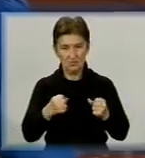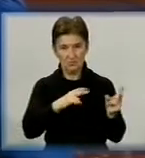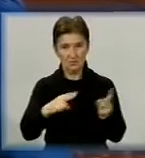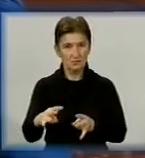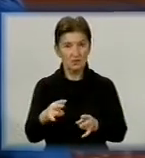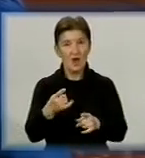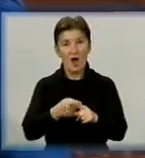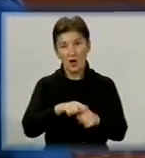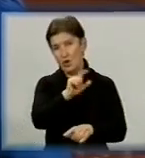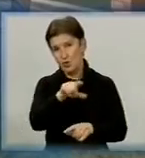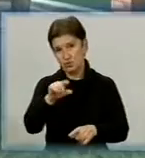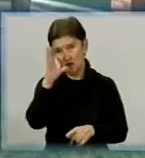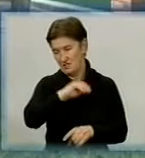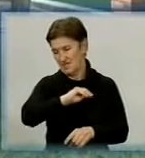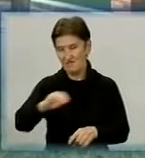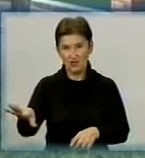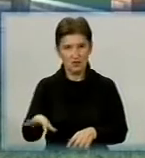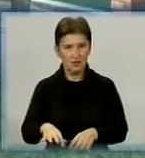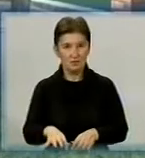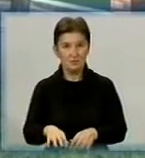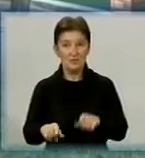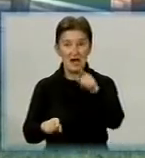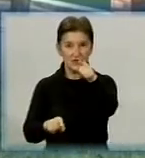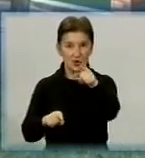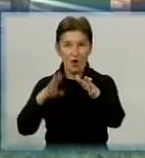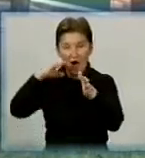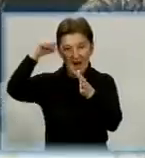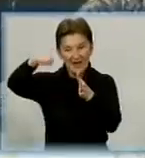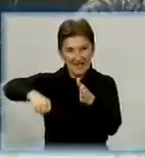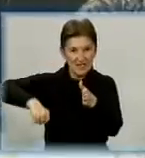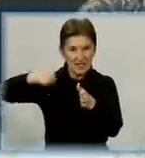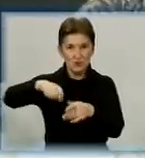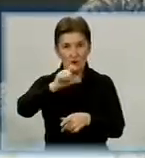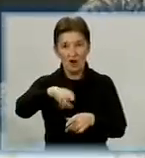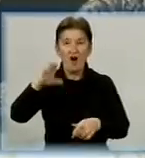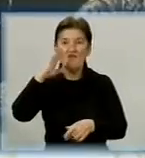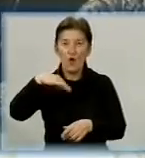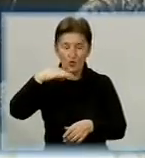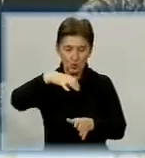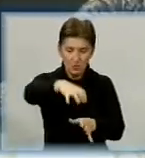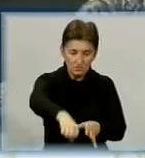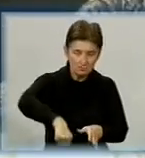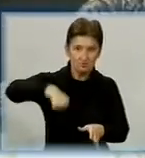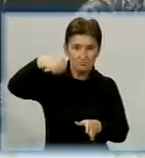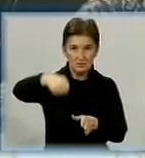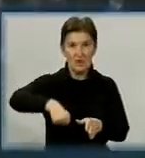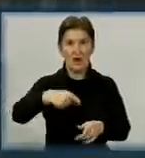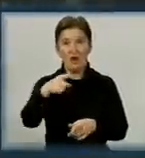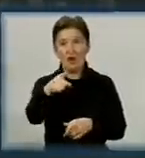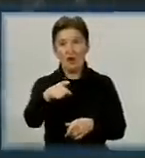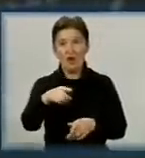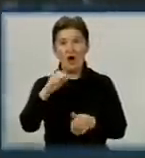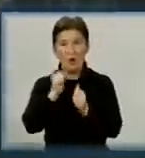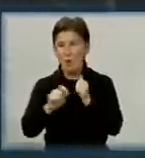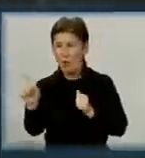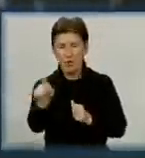не зважають. З цієї криниці на Балашівці кіровоградці беруть воду вже понад півстоліття. Люди кажуть, водопровід вдома є